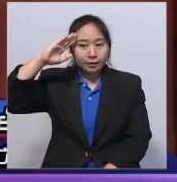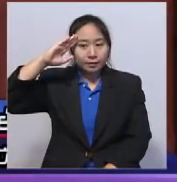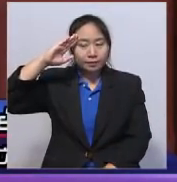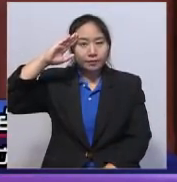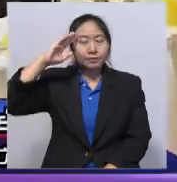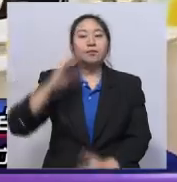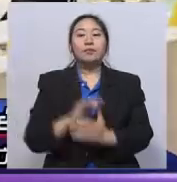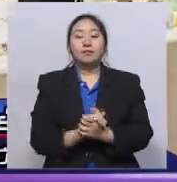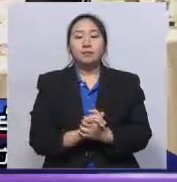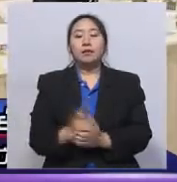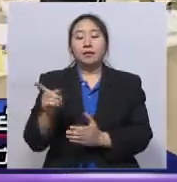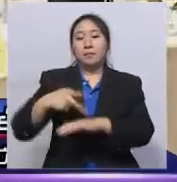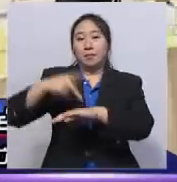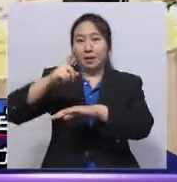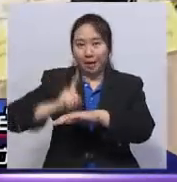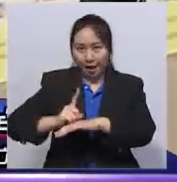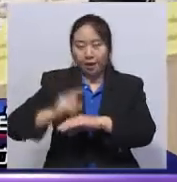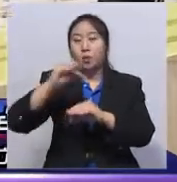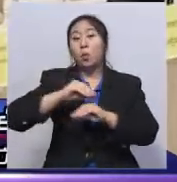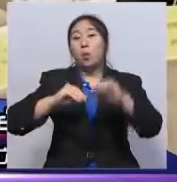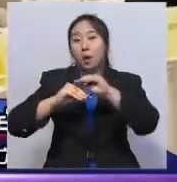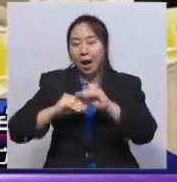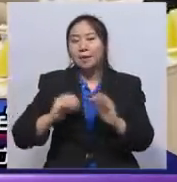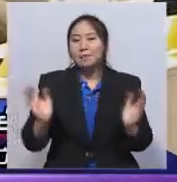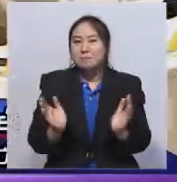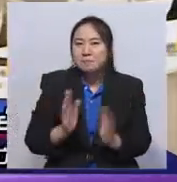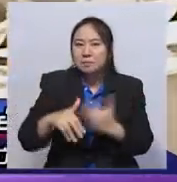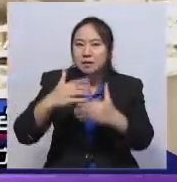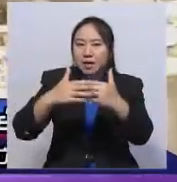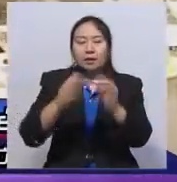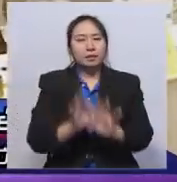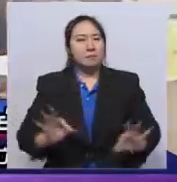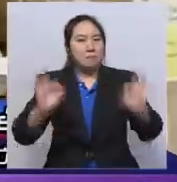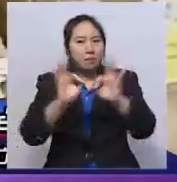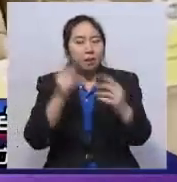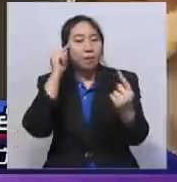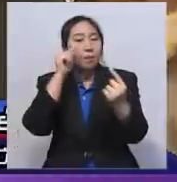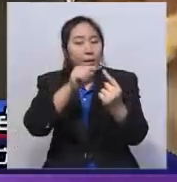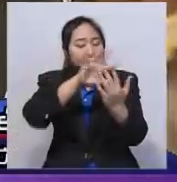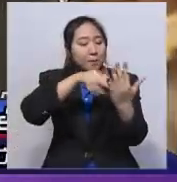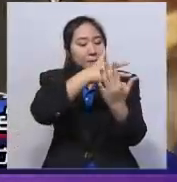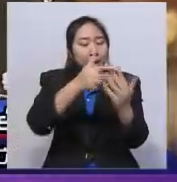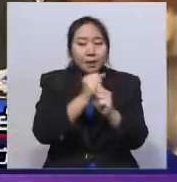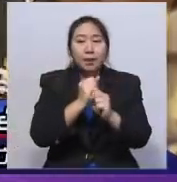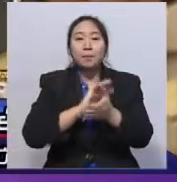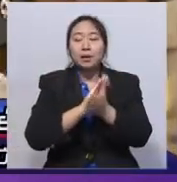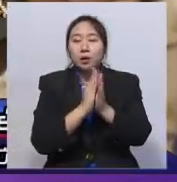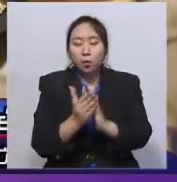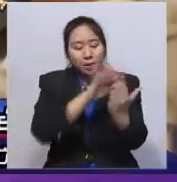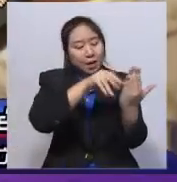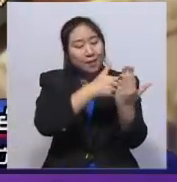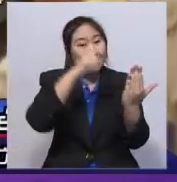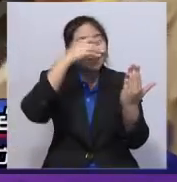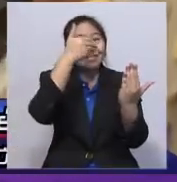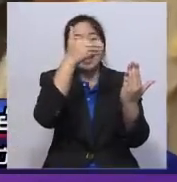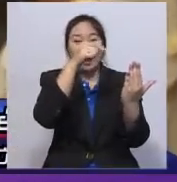รีในฐานะประธานขับเคลื่อนโครงการเน้นย้ำเป้าหมายและแผนการปฏิรูปให้สอดคล้องยุทธศาสตร์ชาติ